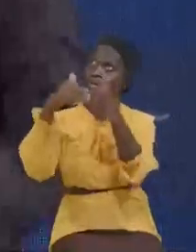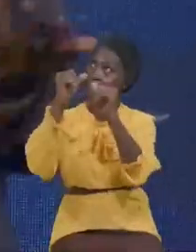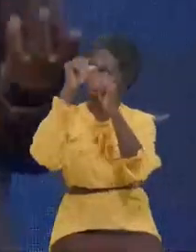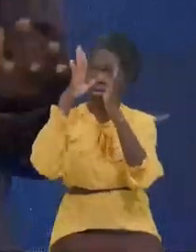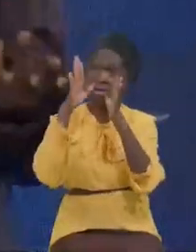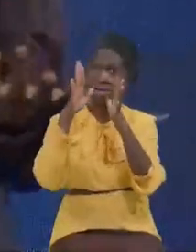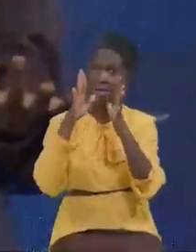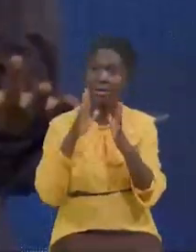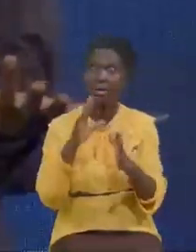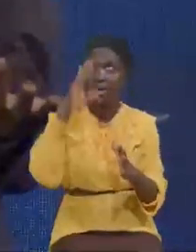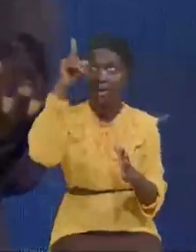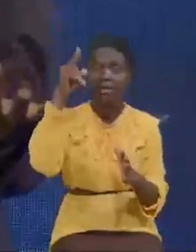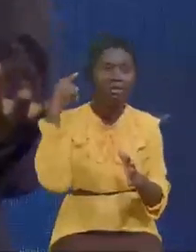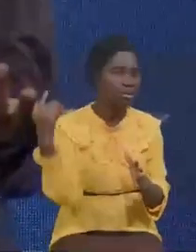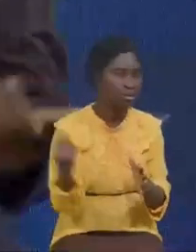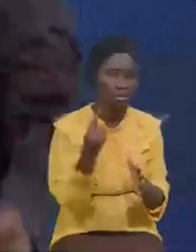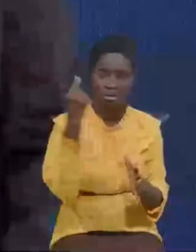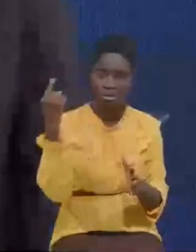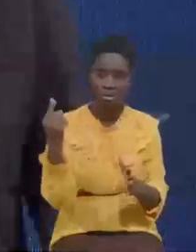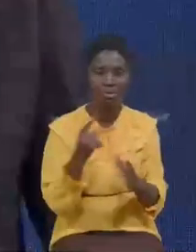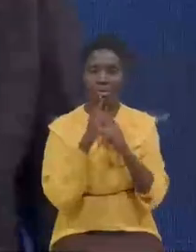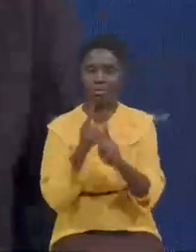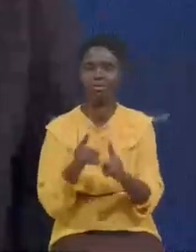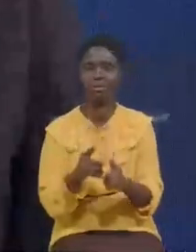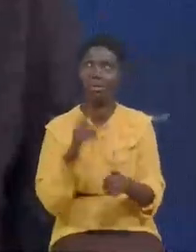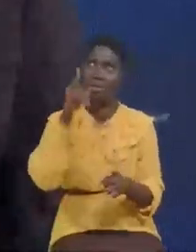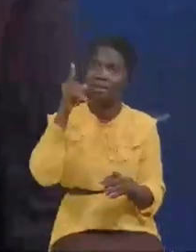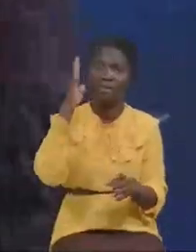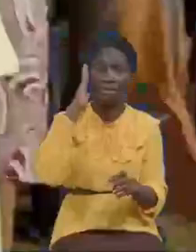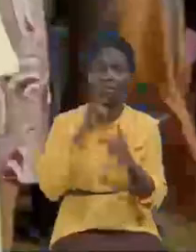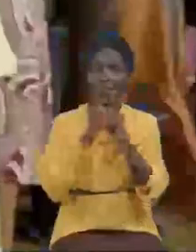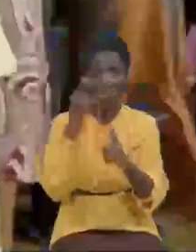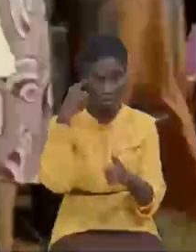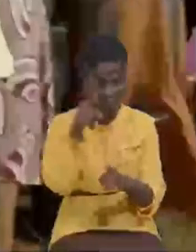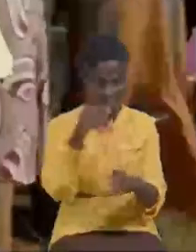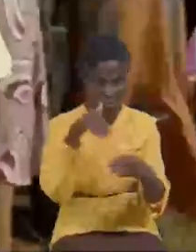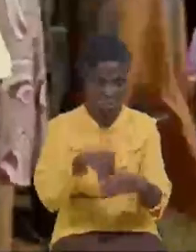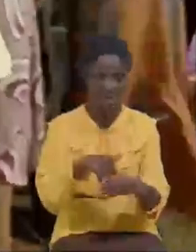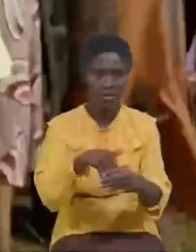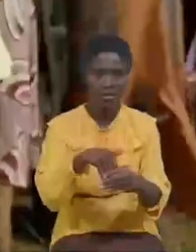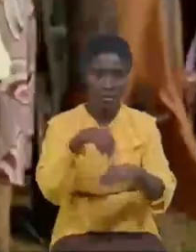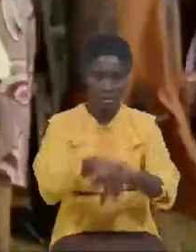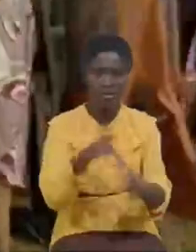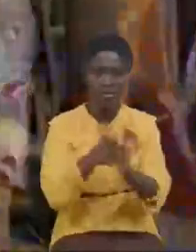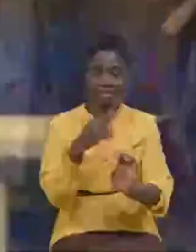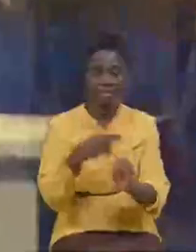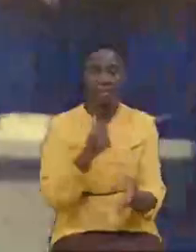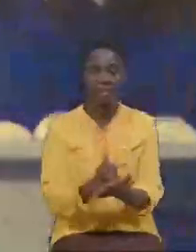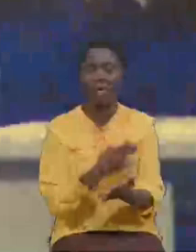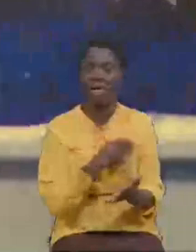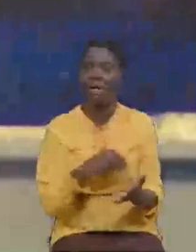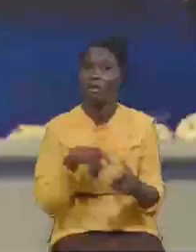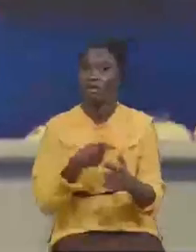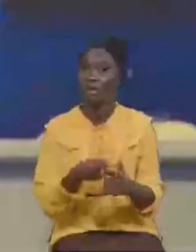Dès que nous allons prier au Père Céleste, il va nous exaucer. Il va vous répondre ce soir. Et à